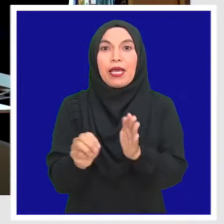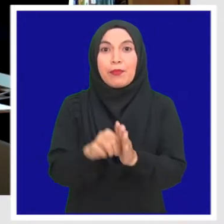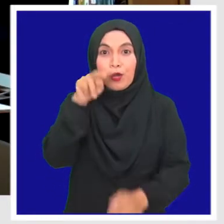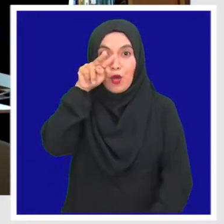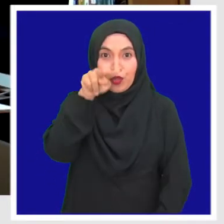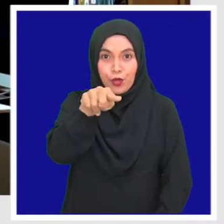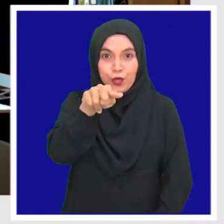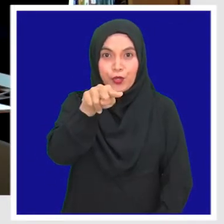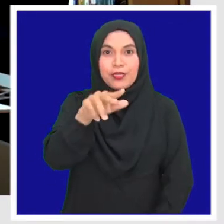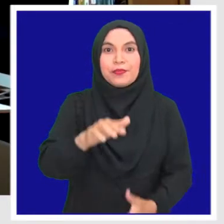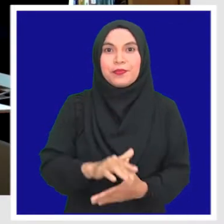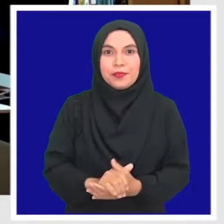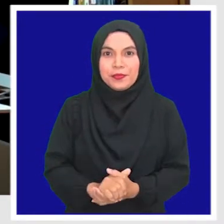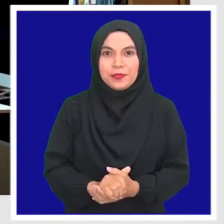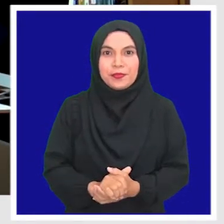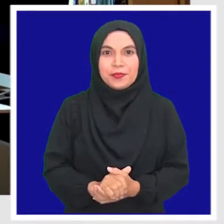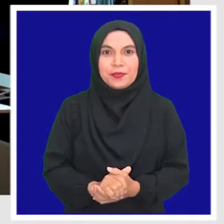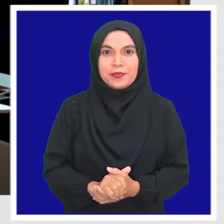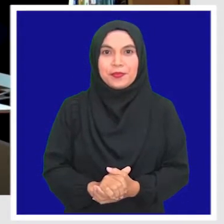Selamat menikmati.